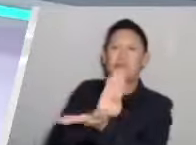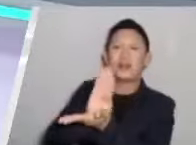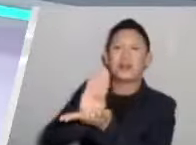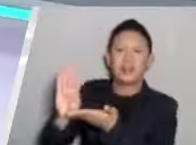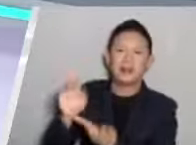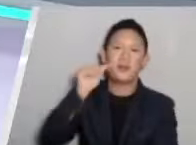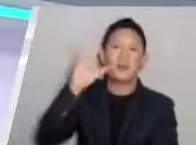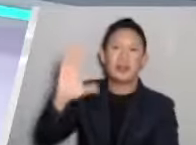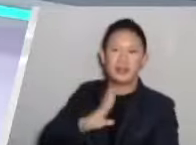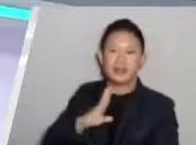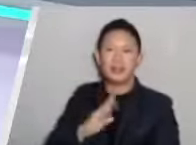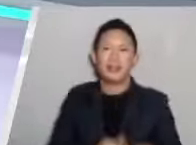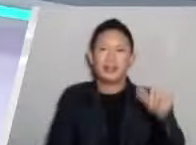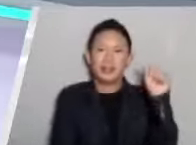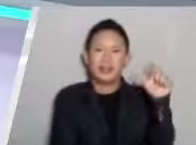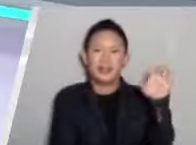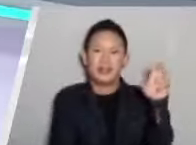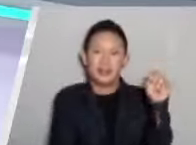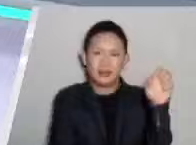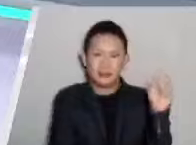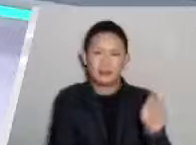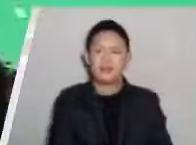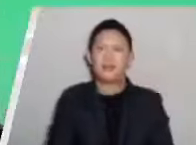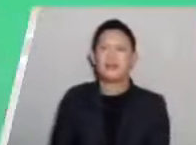Ang Sports Bites hatid ni Ma'am Gonzalez.